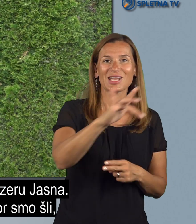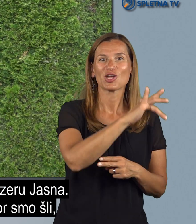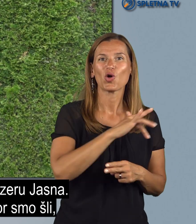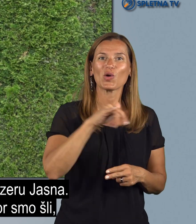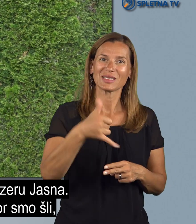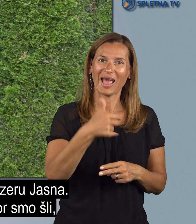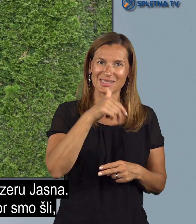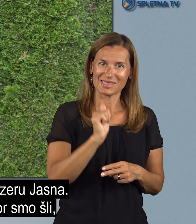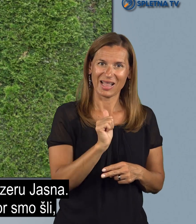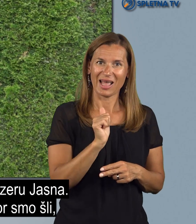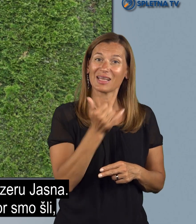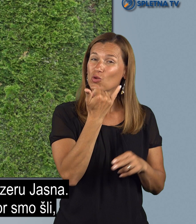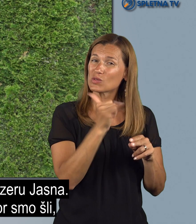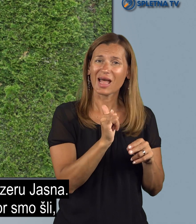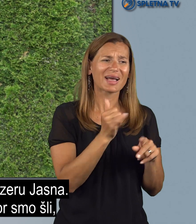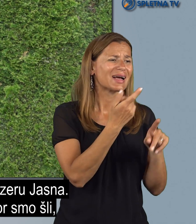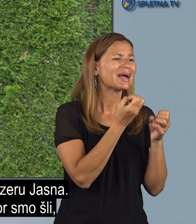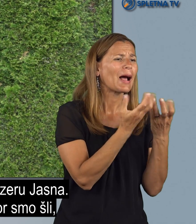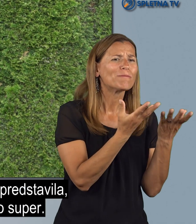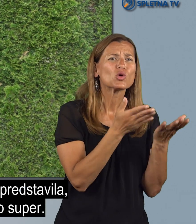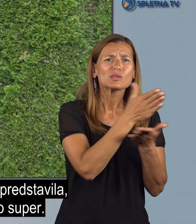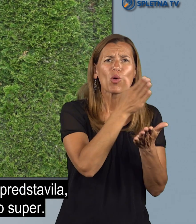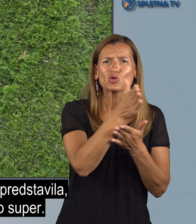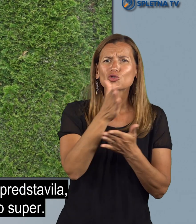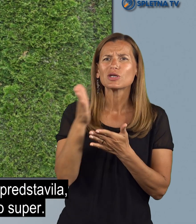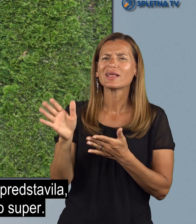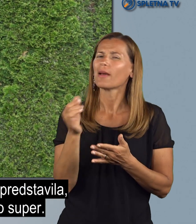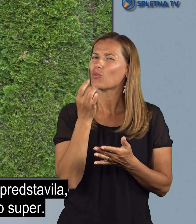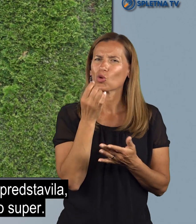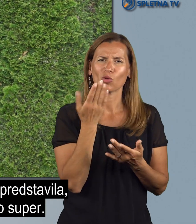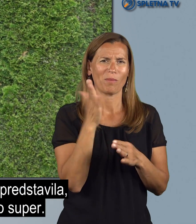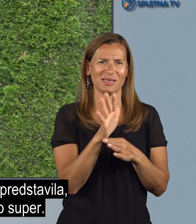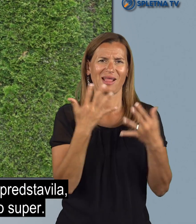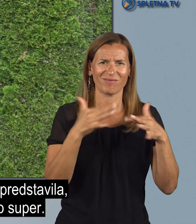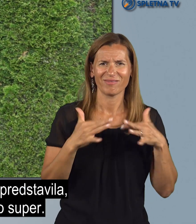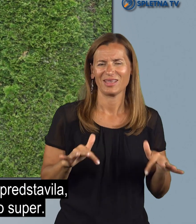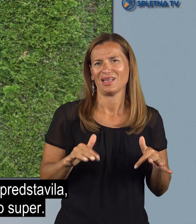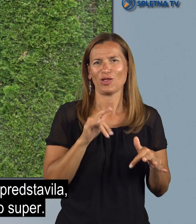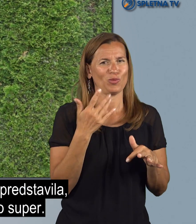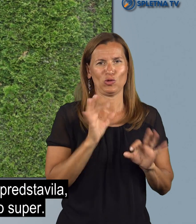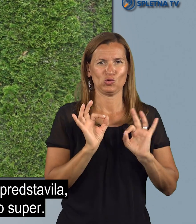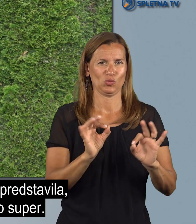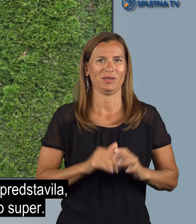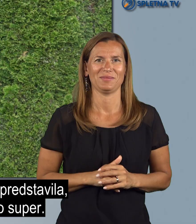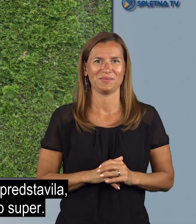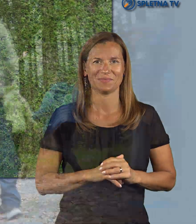je povedala, v bistvu vsak konec, kamor smo šli, nam je podrobno predstavila, kar je bilo zelo super.